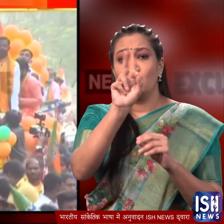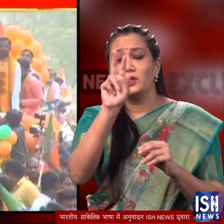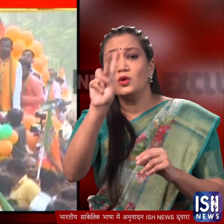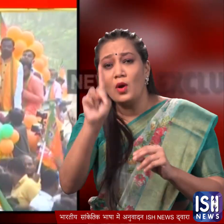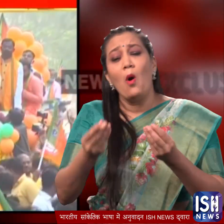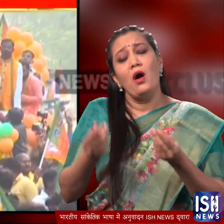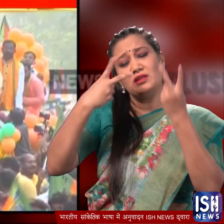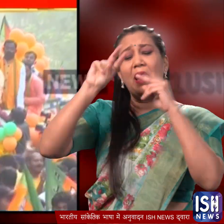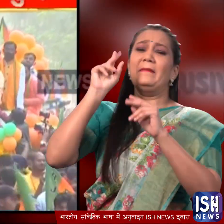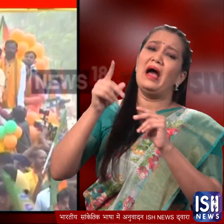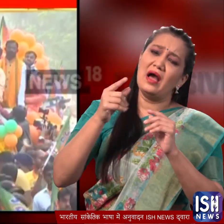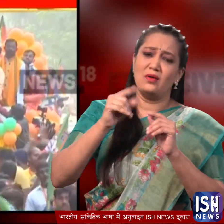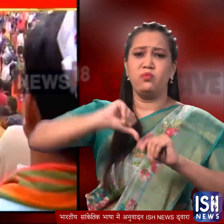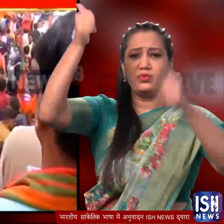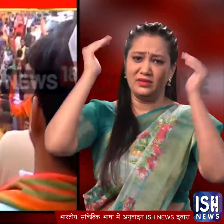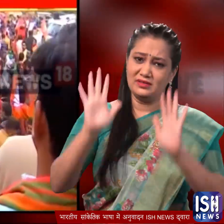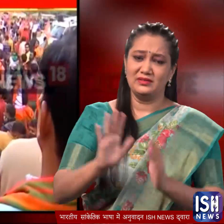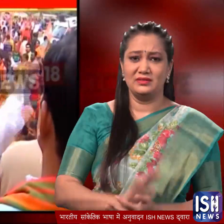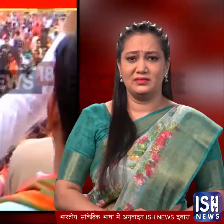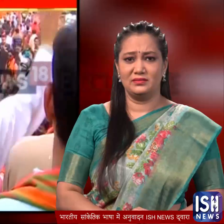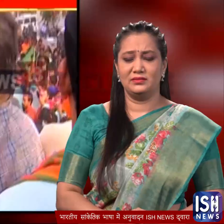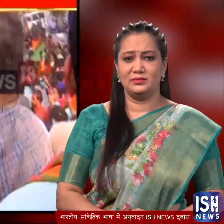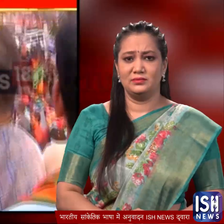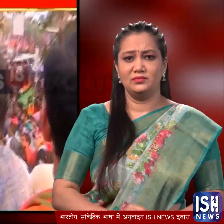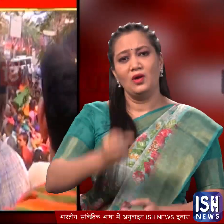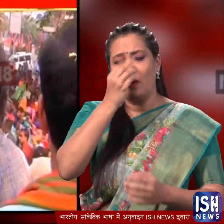2021 में बीजेपी की महाविजय की भविष्यवाणी भी कर दी।